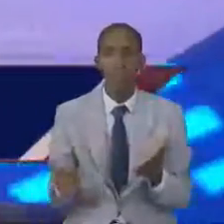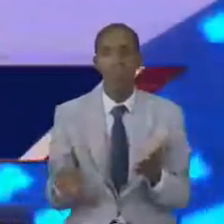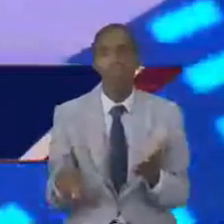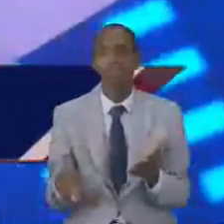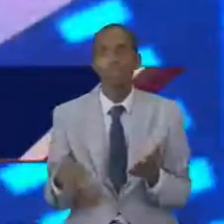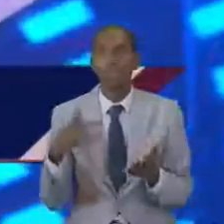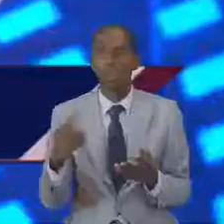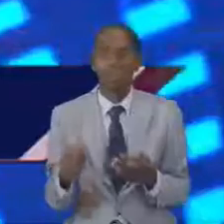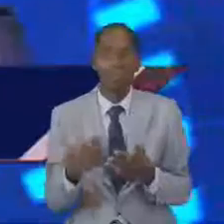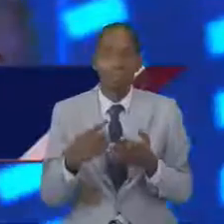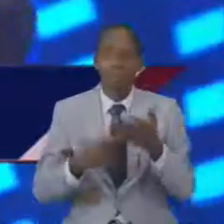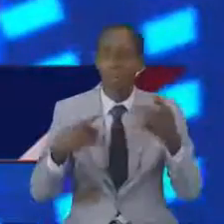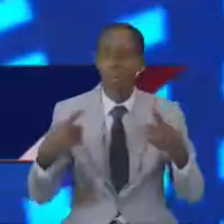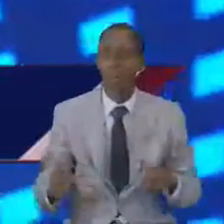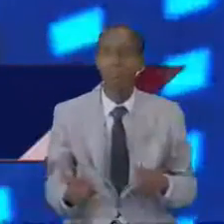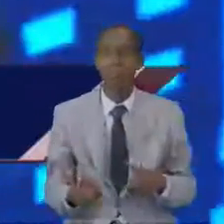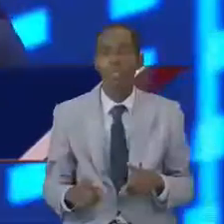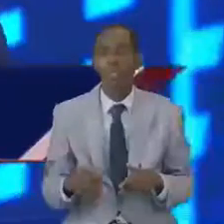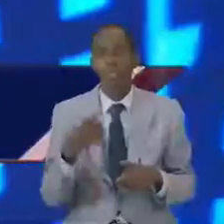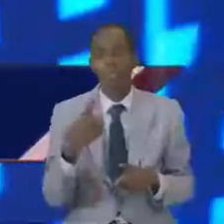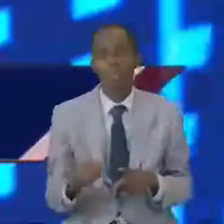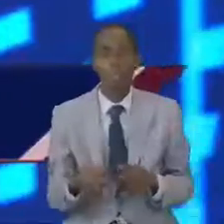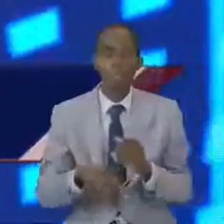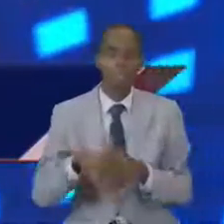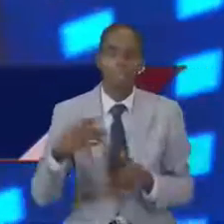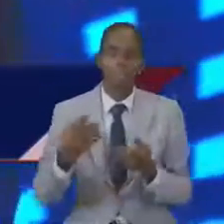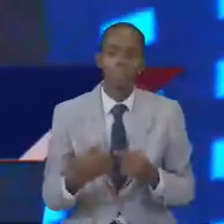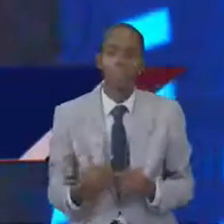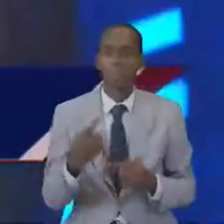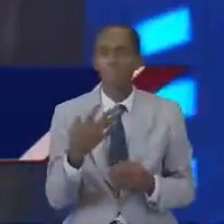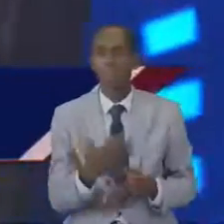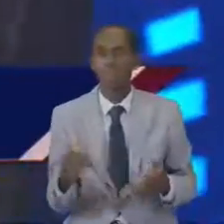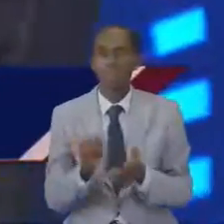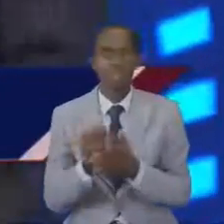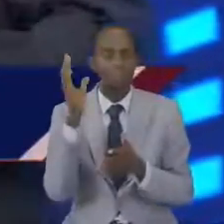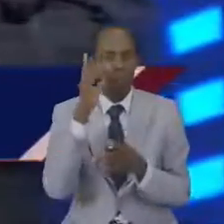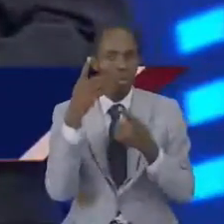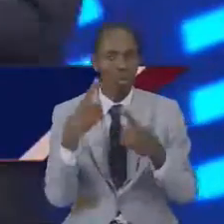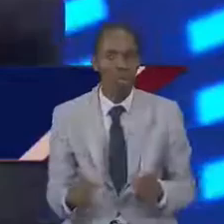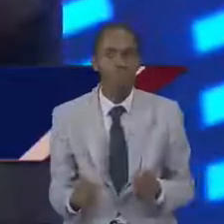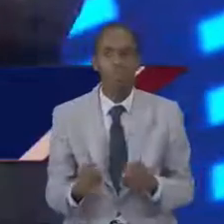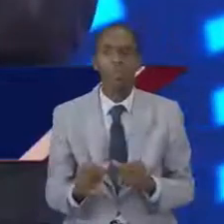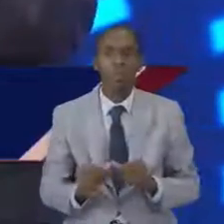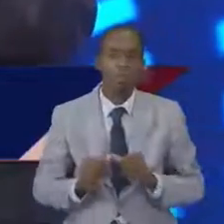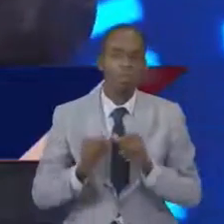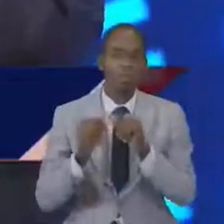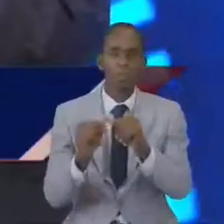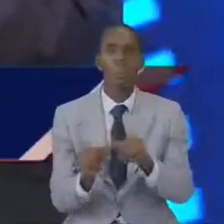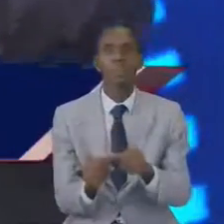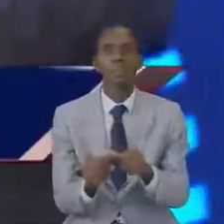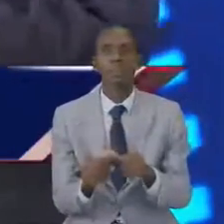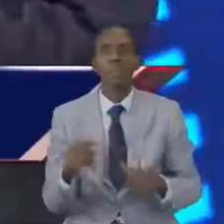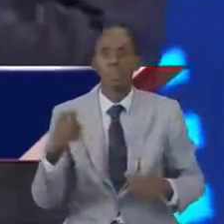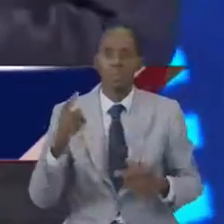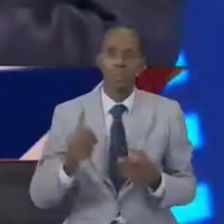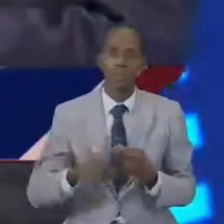conséquence le résultat la finalité la récompense la suite ce qui va lui demander éternelle